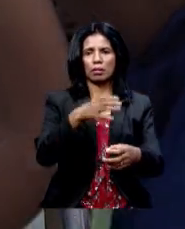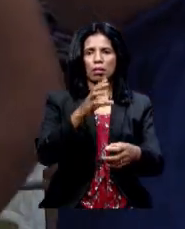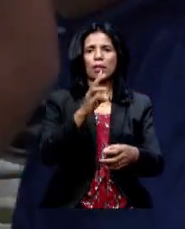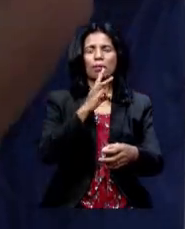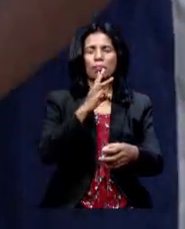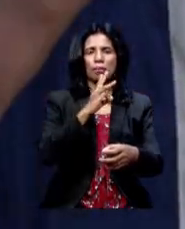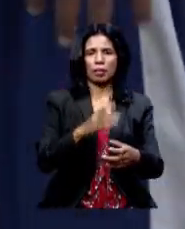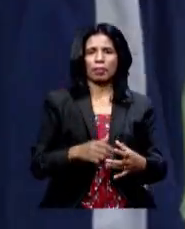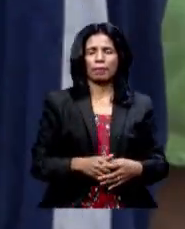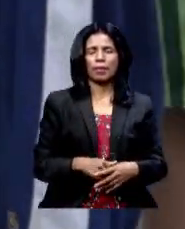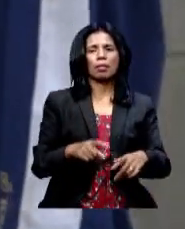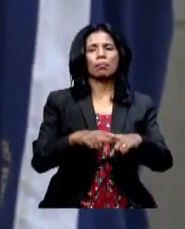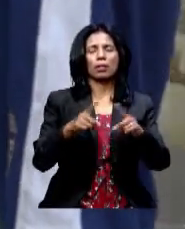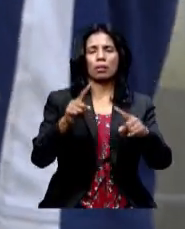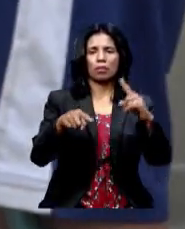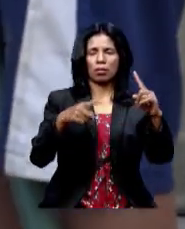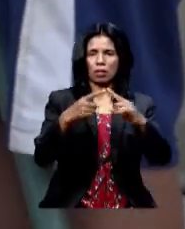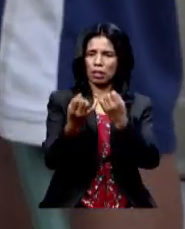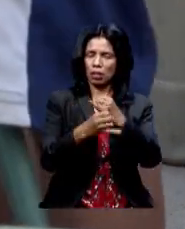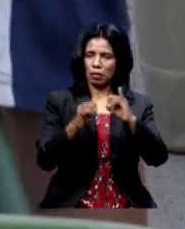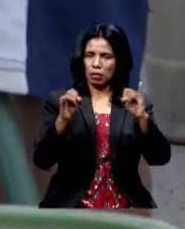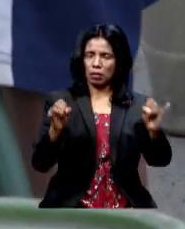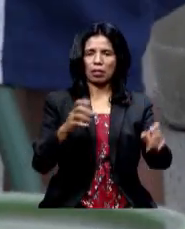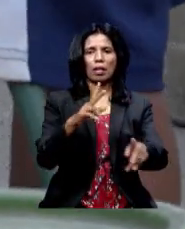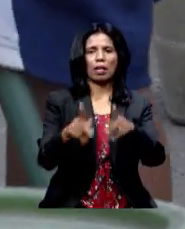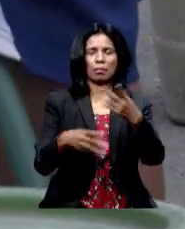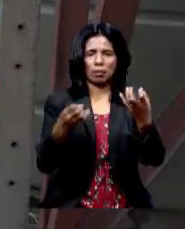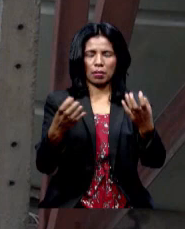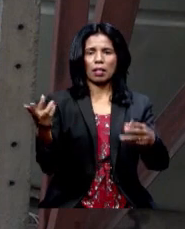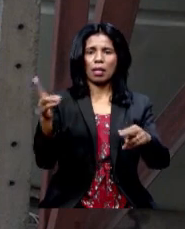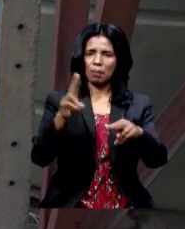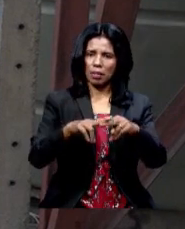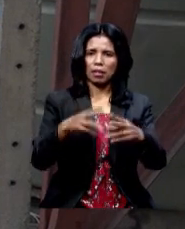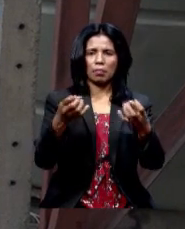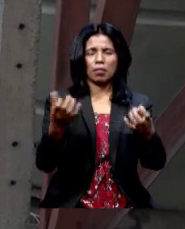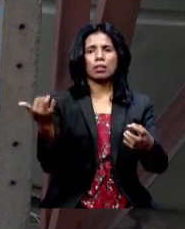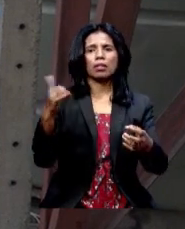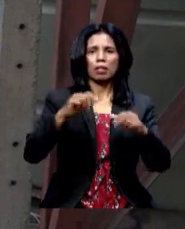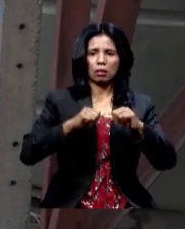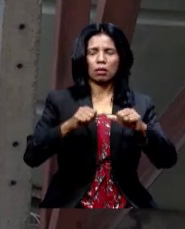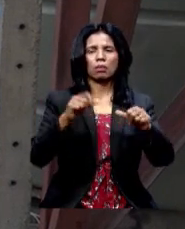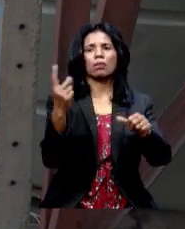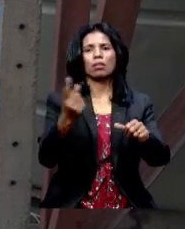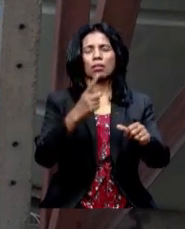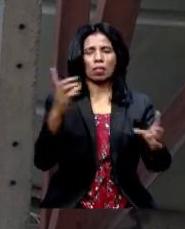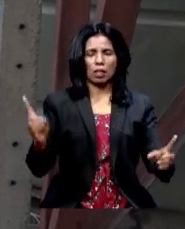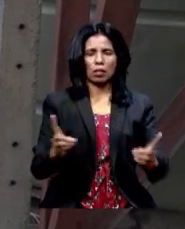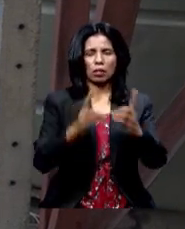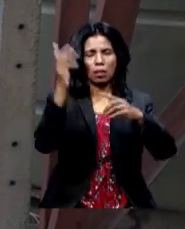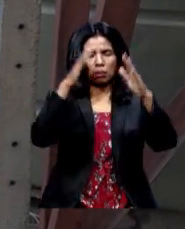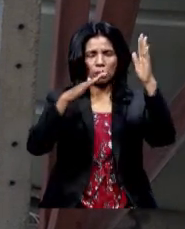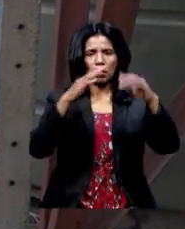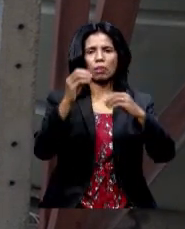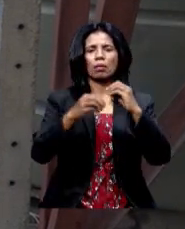bemota. Mai be banyira ukunan ona no comunidade aumenta barak ona sira continua na fatin hasoru problema kona